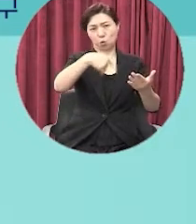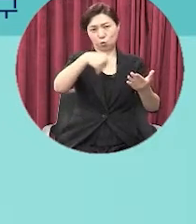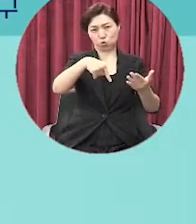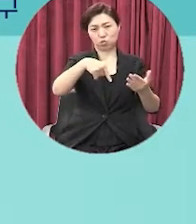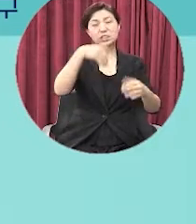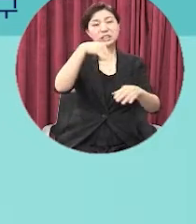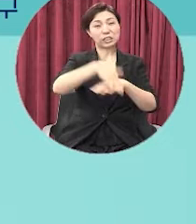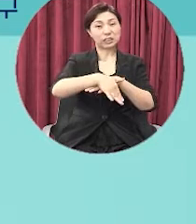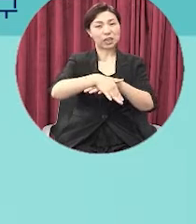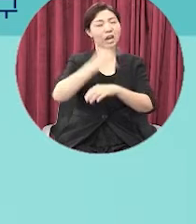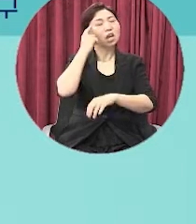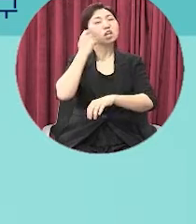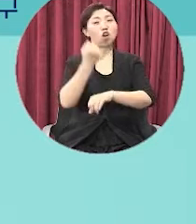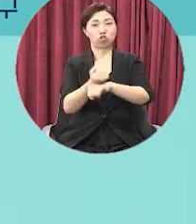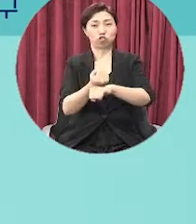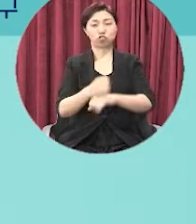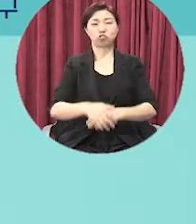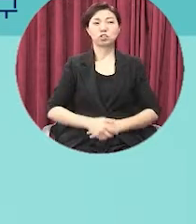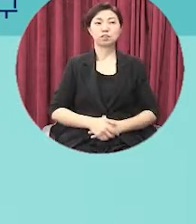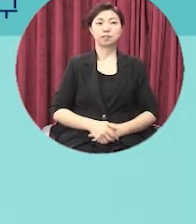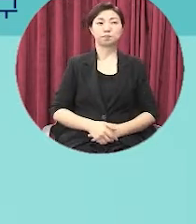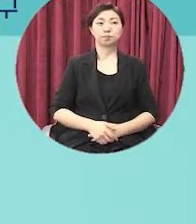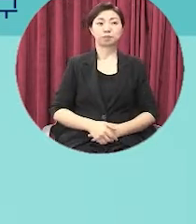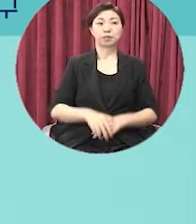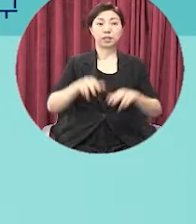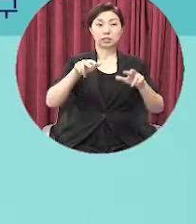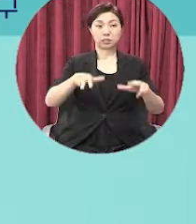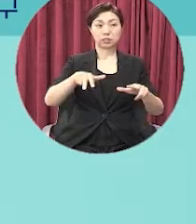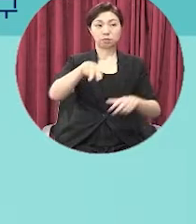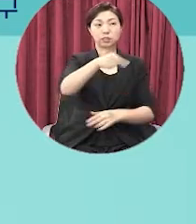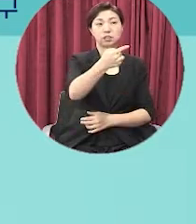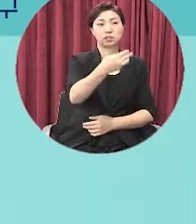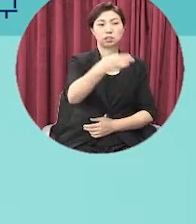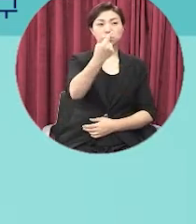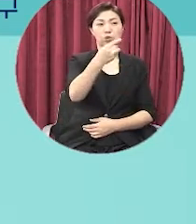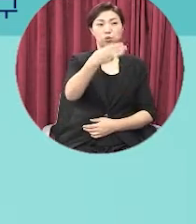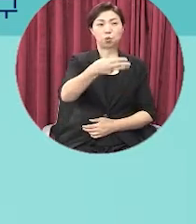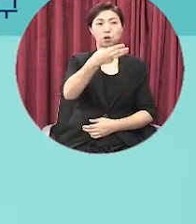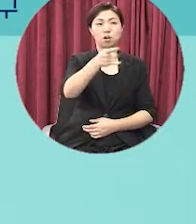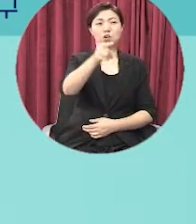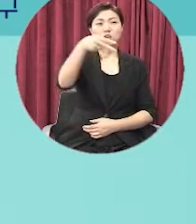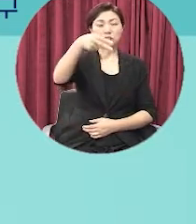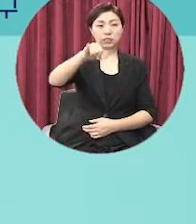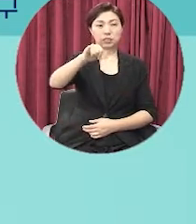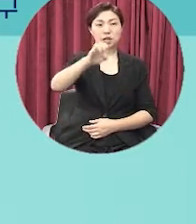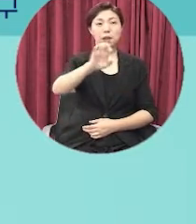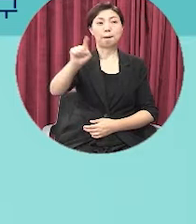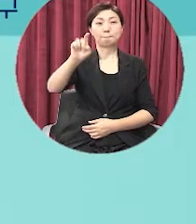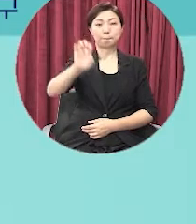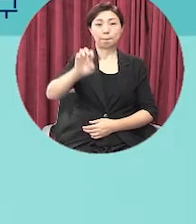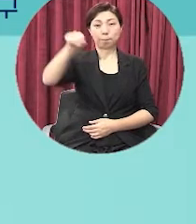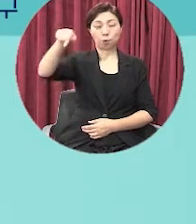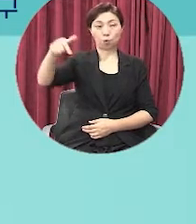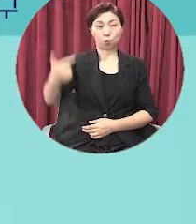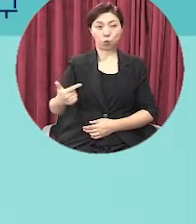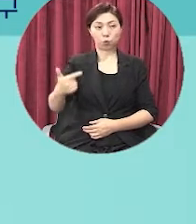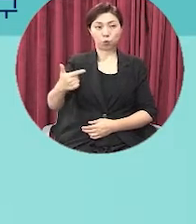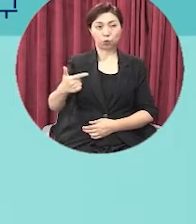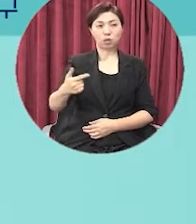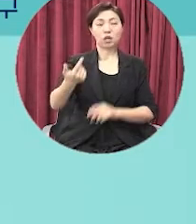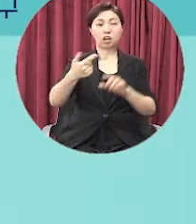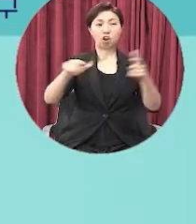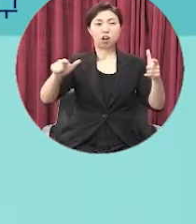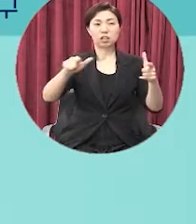간단한 연구입니다 그래서 아까 말씀드린 터 오로지 멜로 또 파커 라는게 하나 있고요 마켓이 코렉티브 이리온 토지나